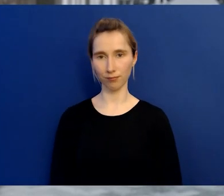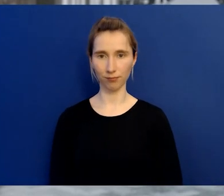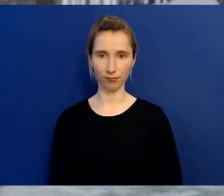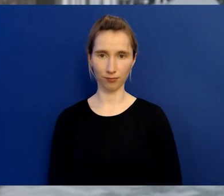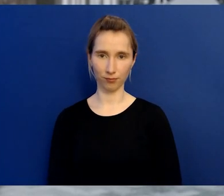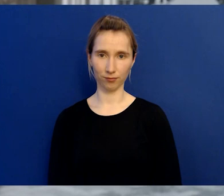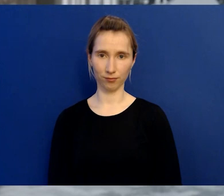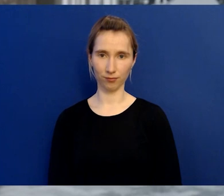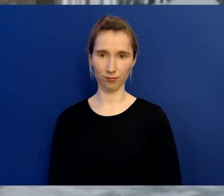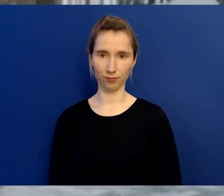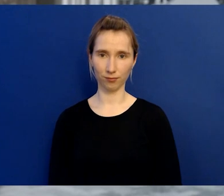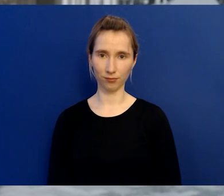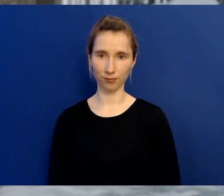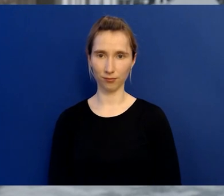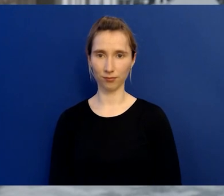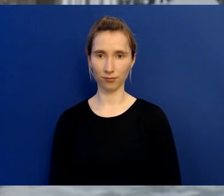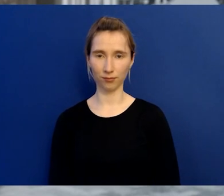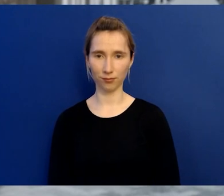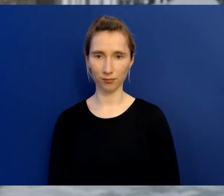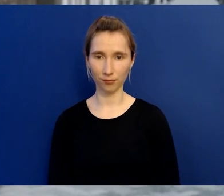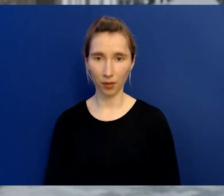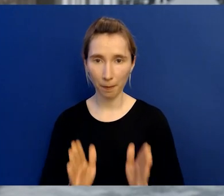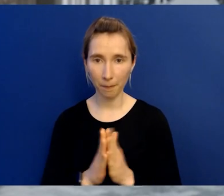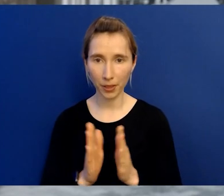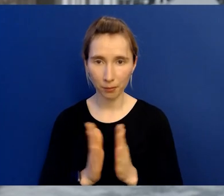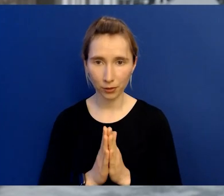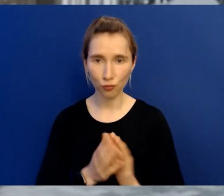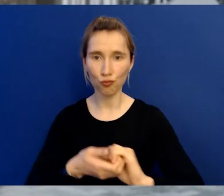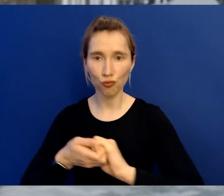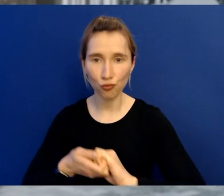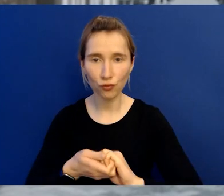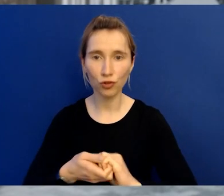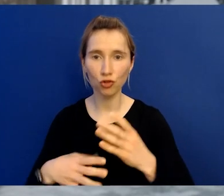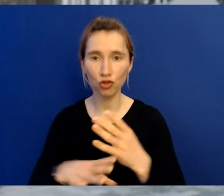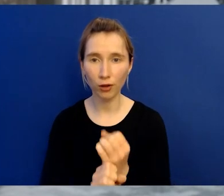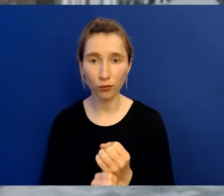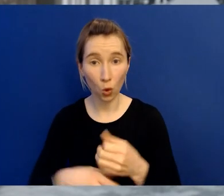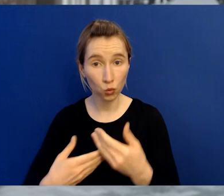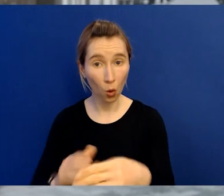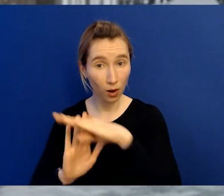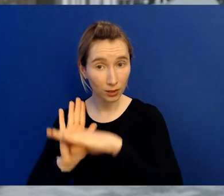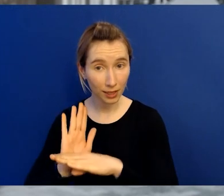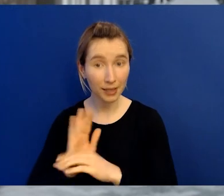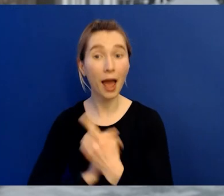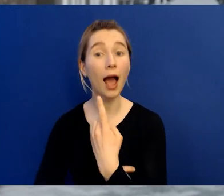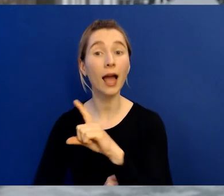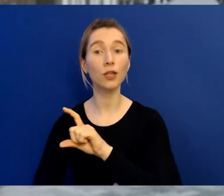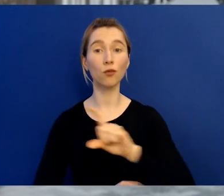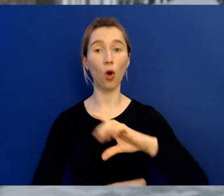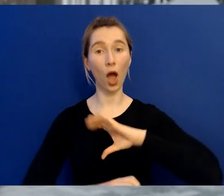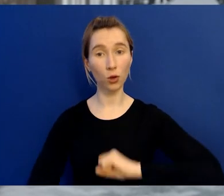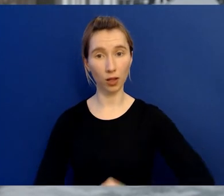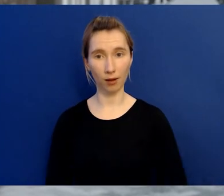Wir bitten wirklich darum, mit uns gemeinsam eine Woche lang diese drastischen Maßnahmen durchzuhalten und